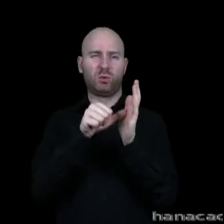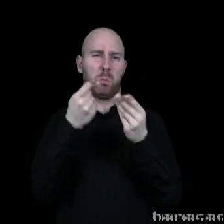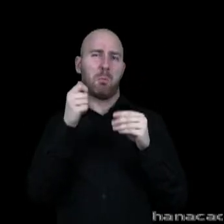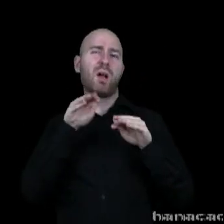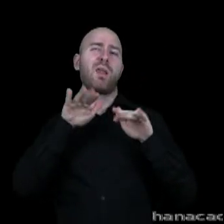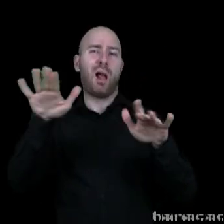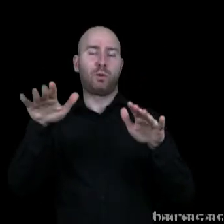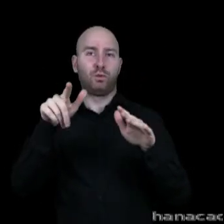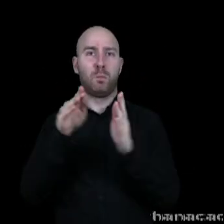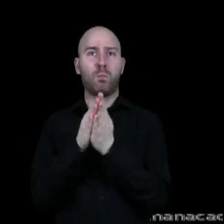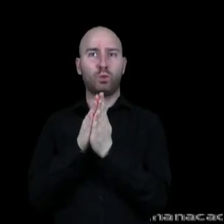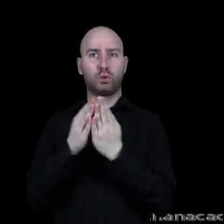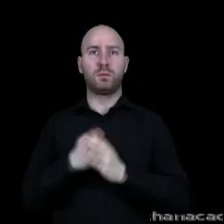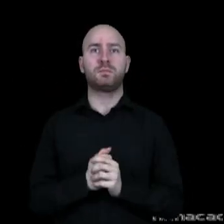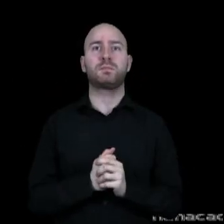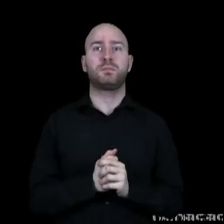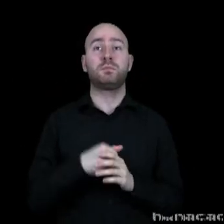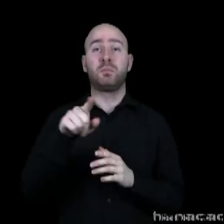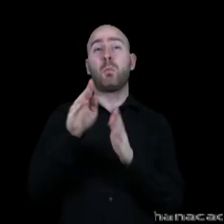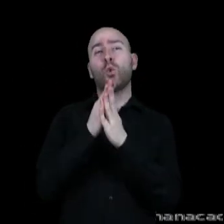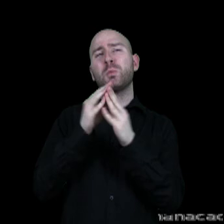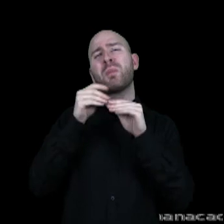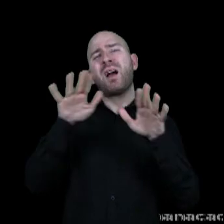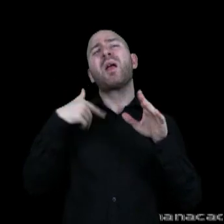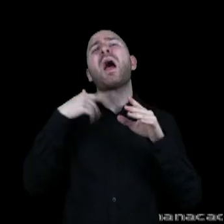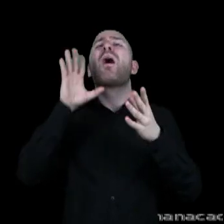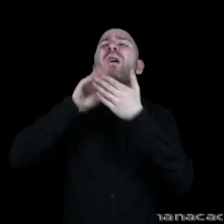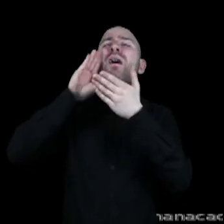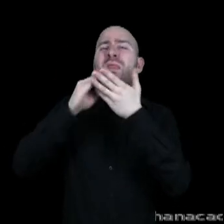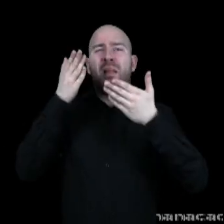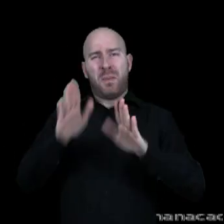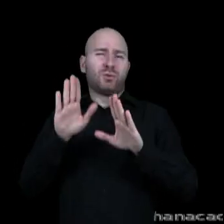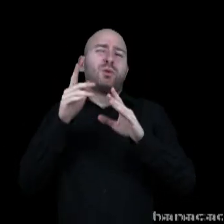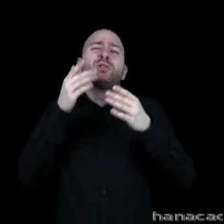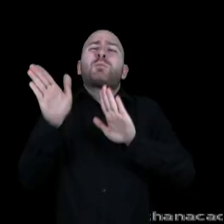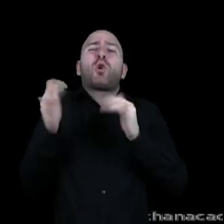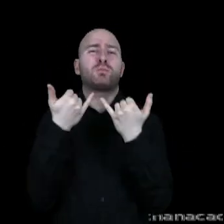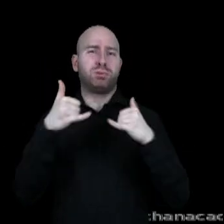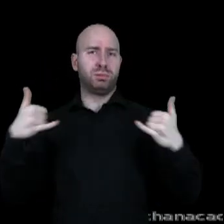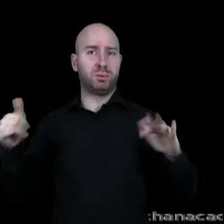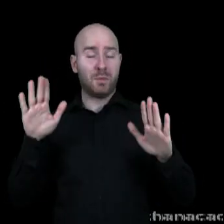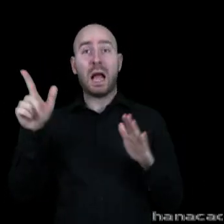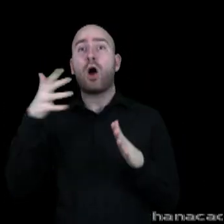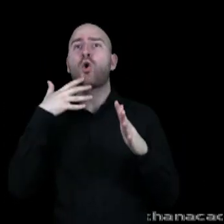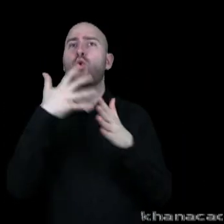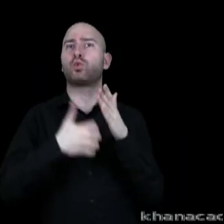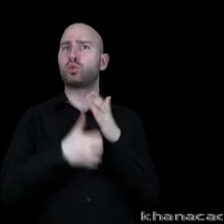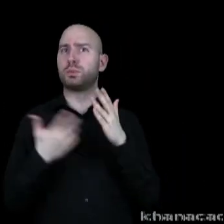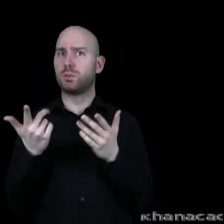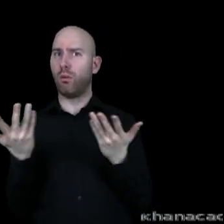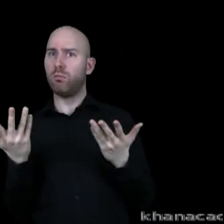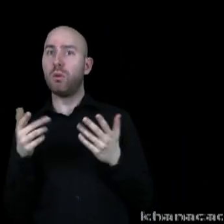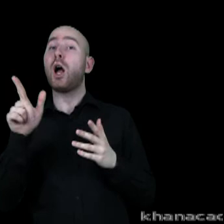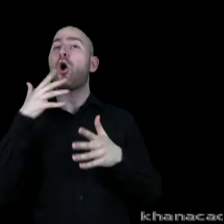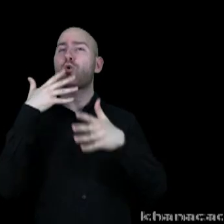Tu jest 500, a tu jest 1000 miliardów muszelek. Wyrażamy to w miliardach muszelek. Nie chcę tego ciągle